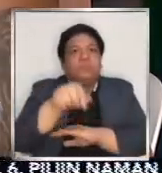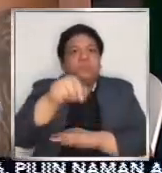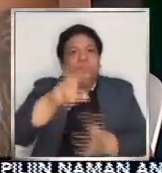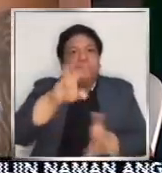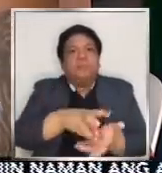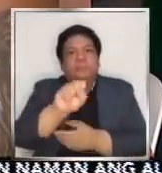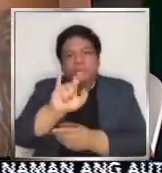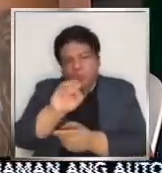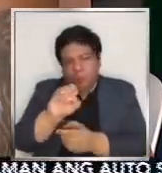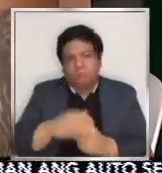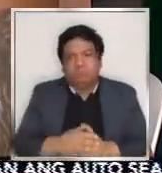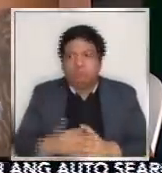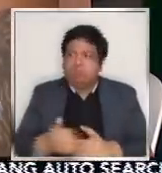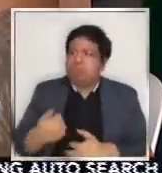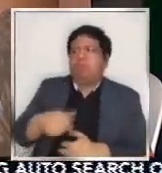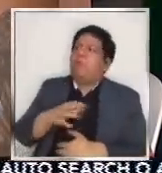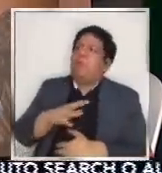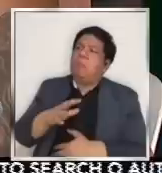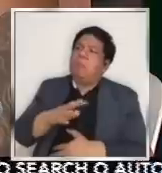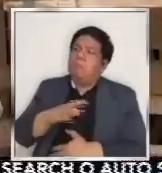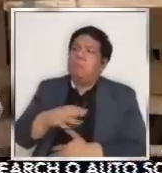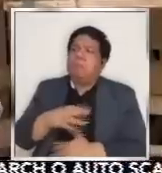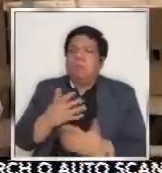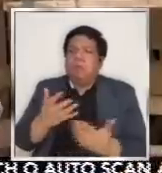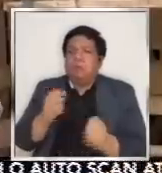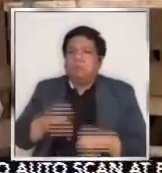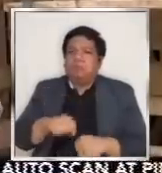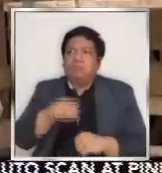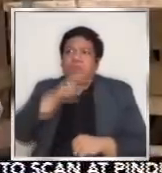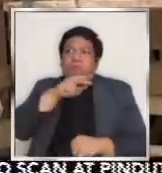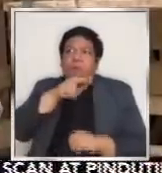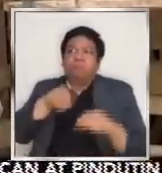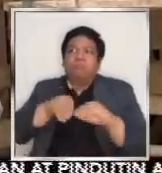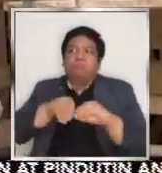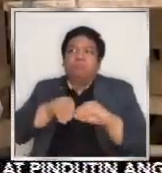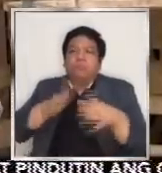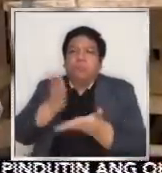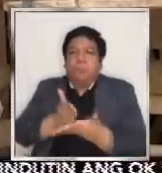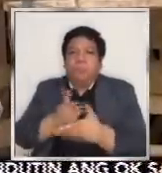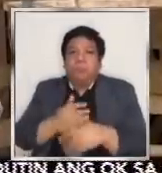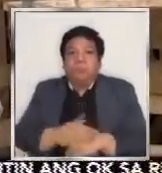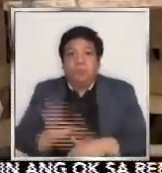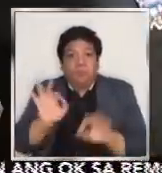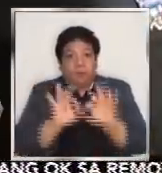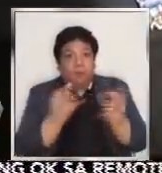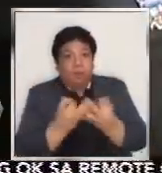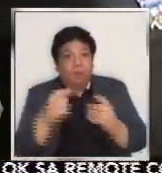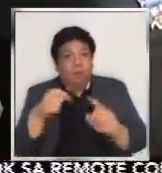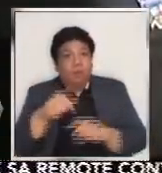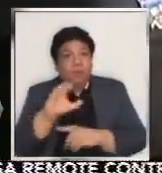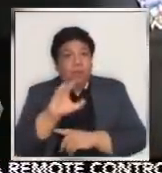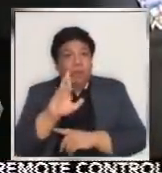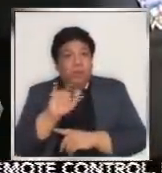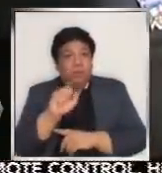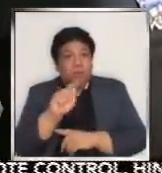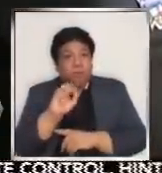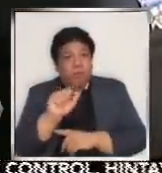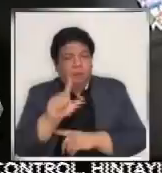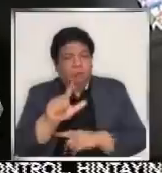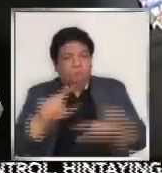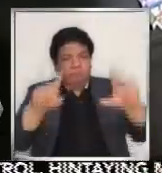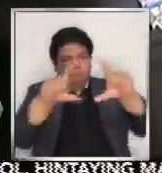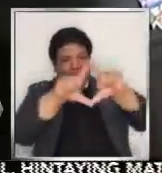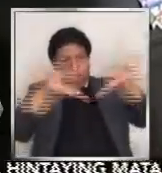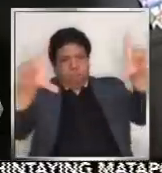po talaga yung mga virus dito sa Baclaran. Pero ang pamilya Cristobal naglagay ng ganitong karatula sa harapan ng kanilang